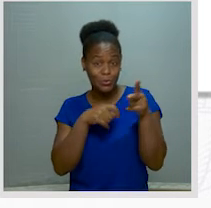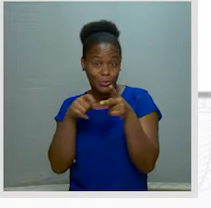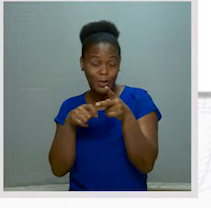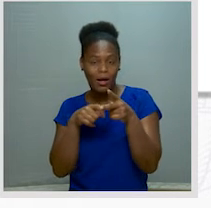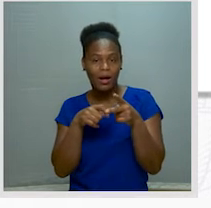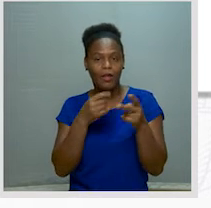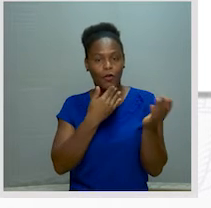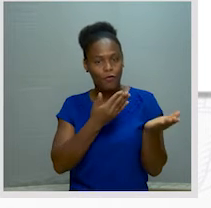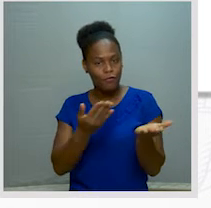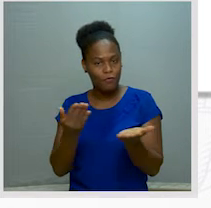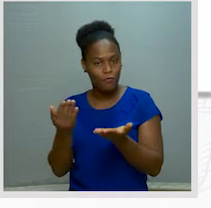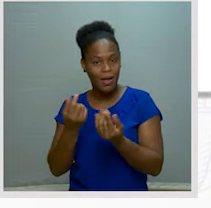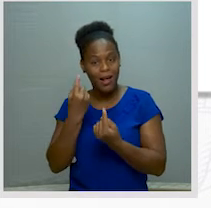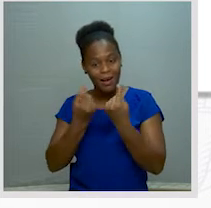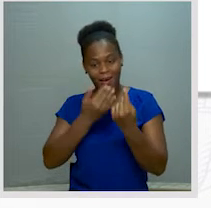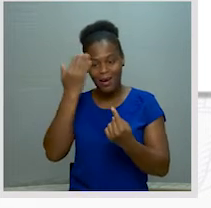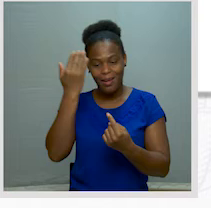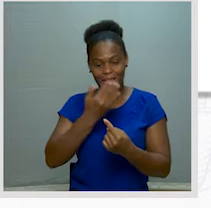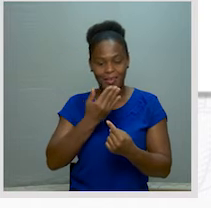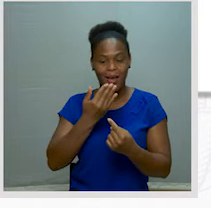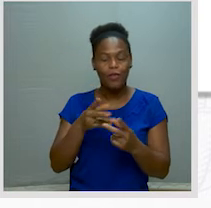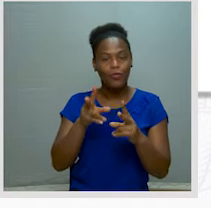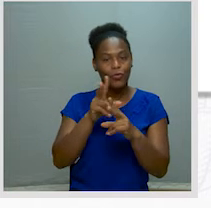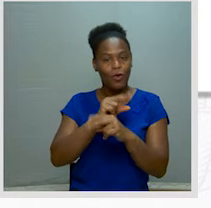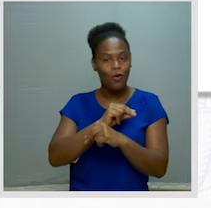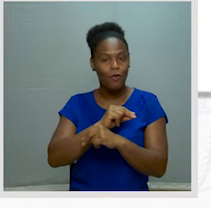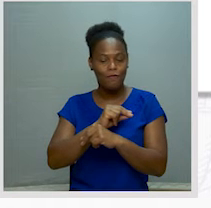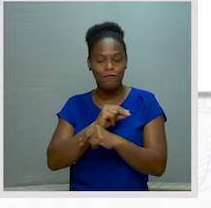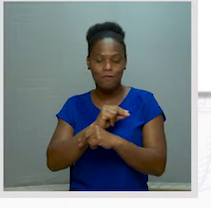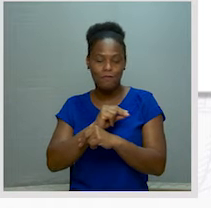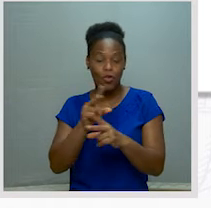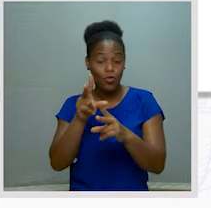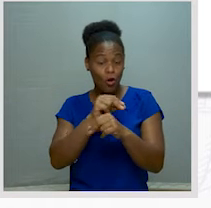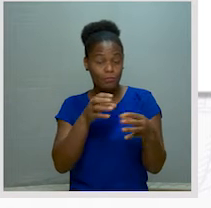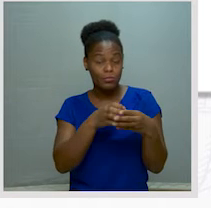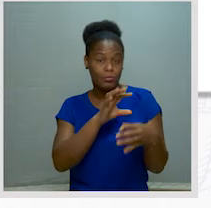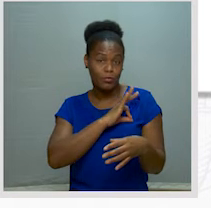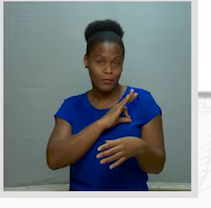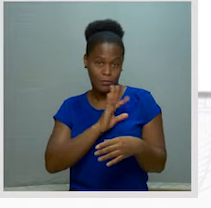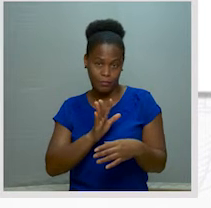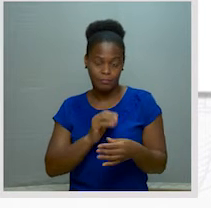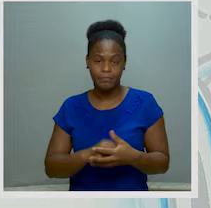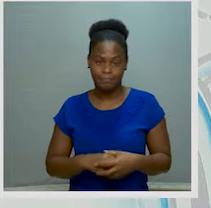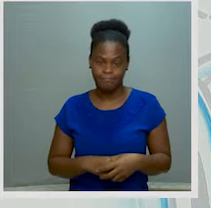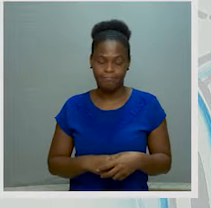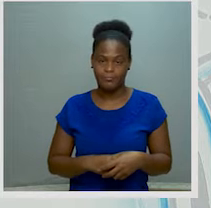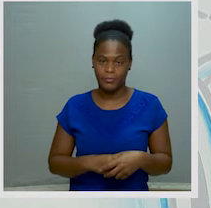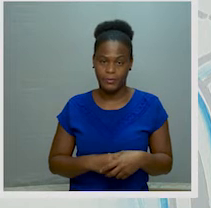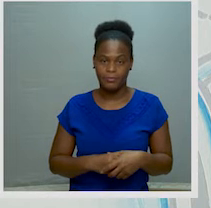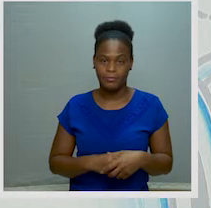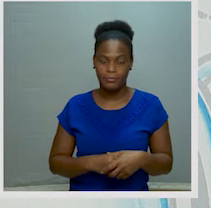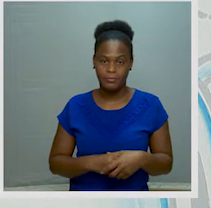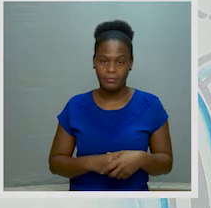émission invite chaque jour un nouveau trio de professeurs. Très